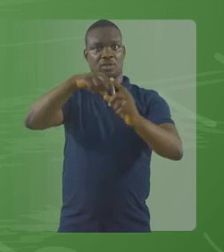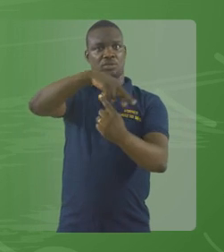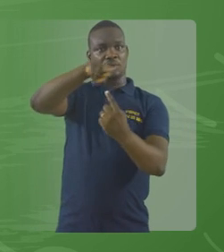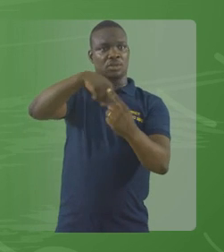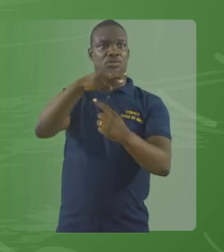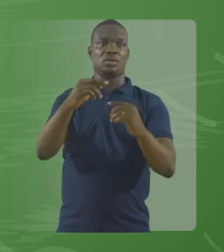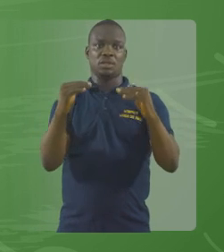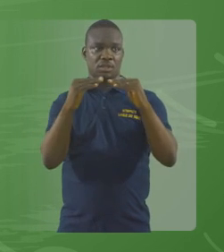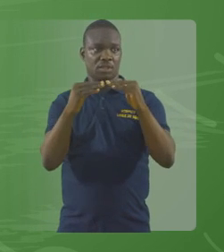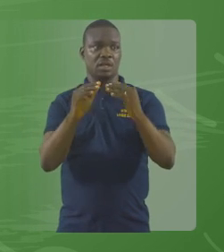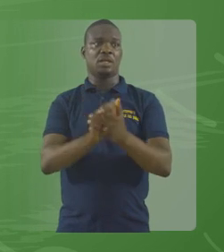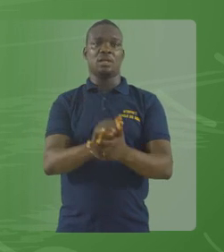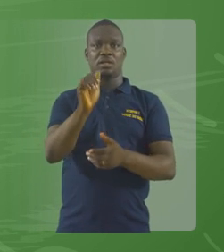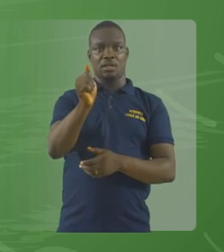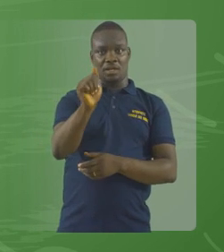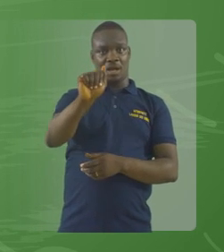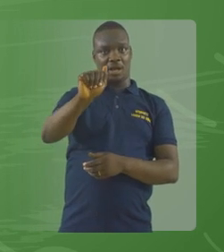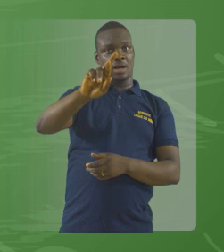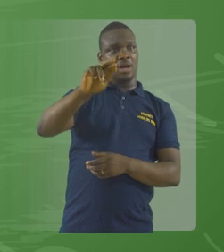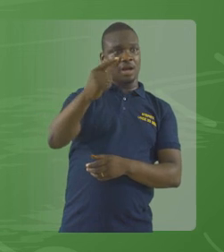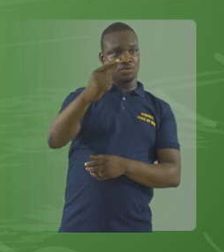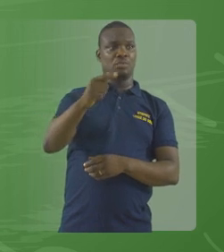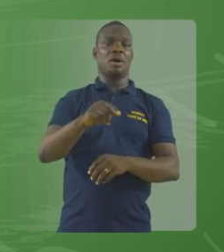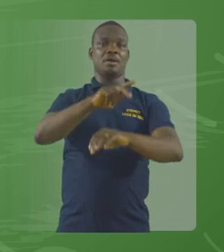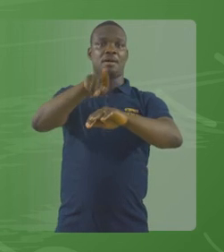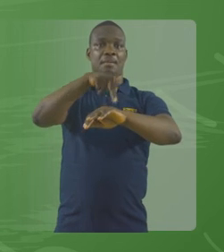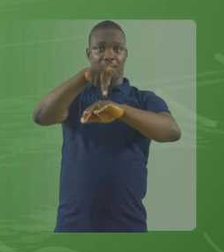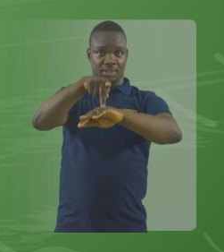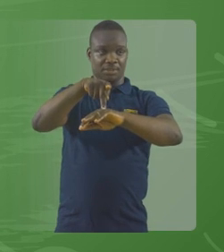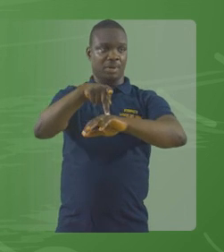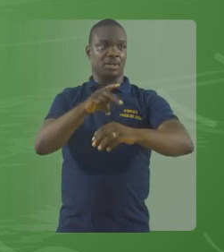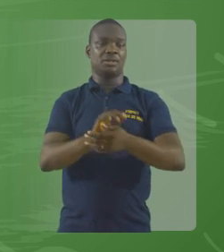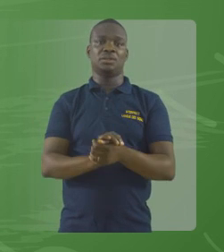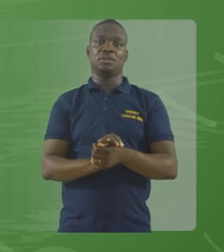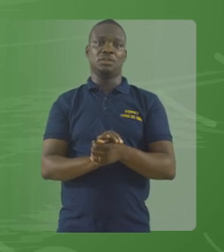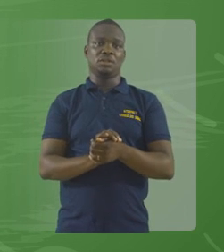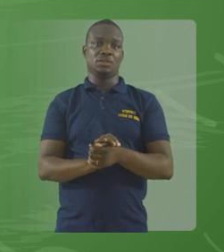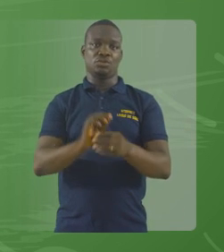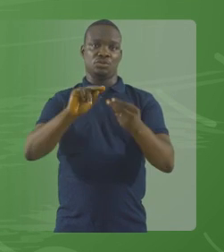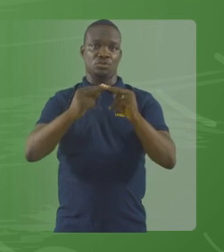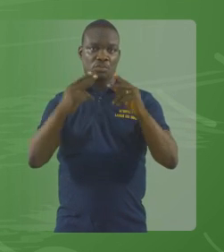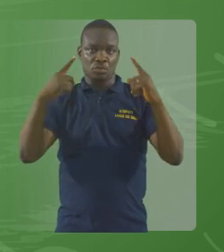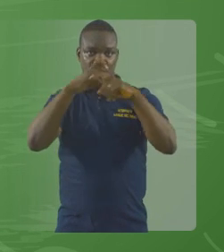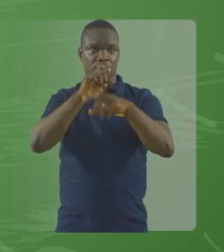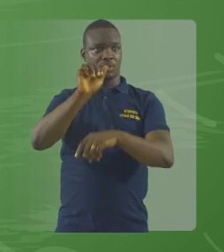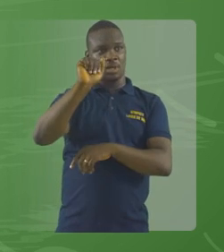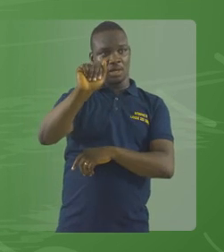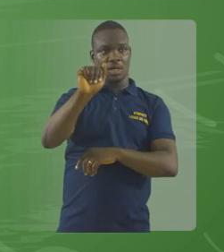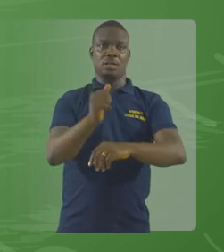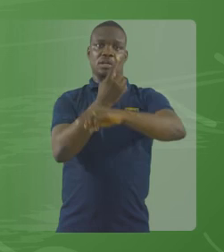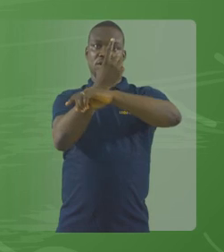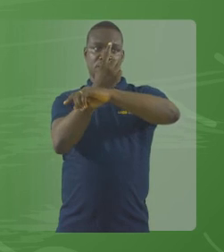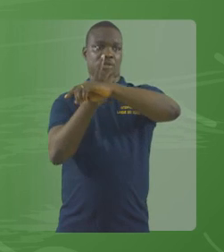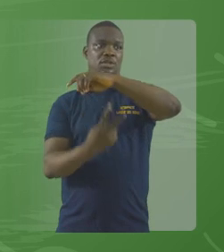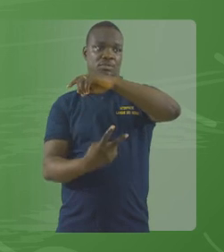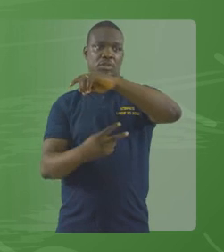égal à argument principal du nombre complexe A, 1 demi plus I